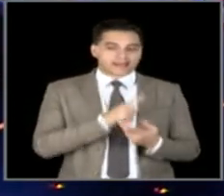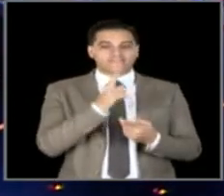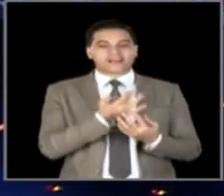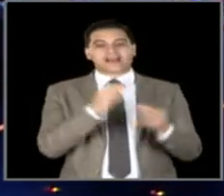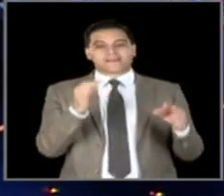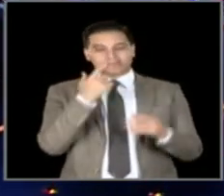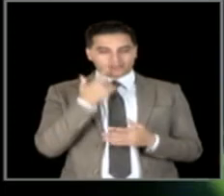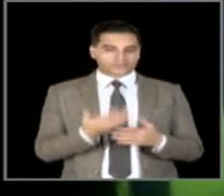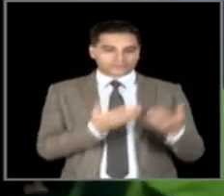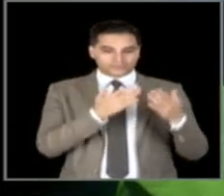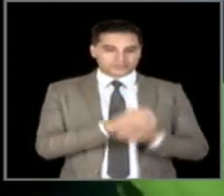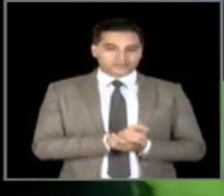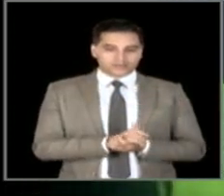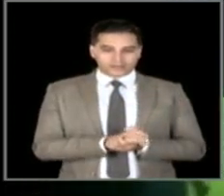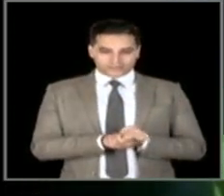يا